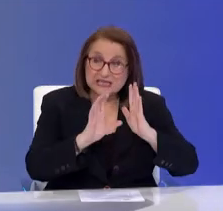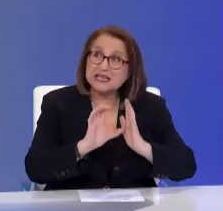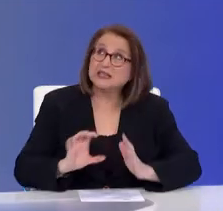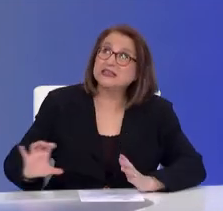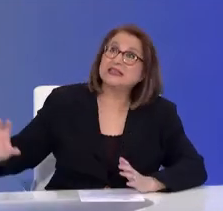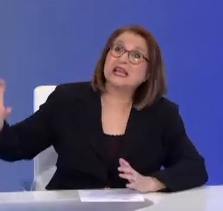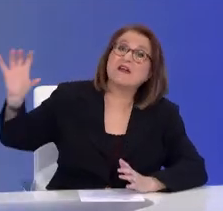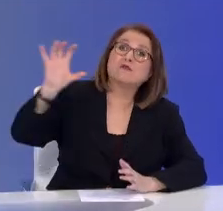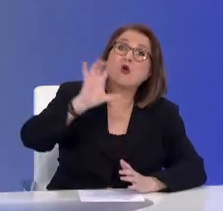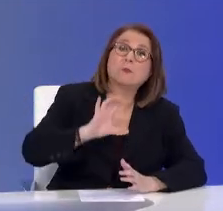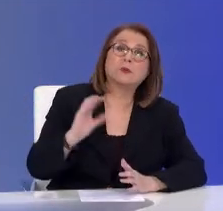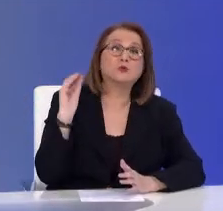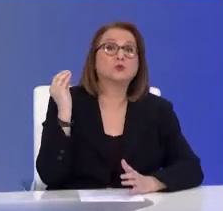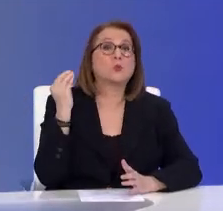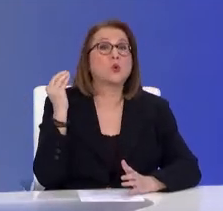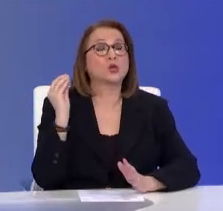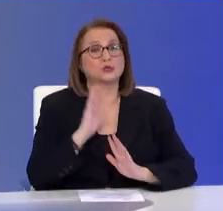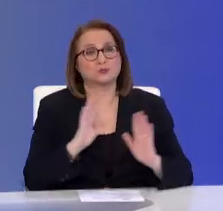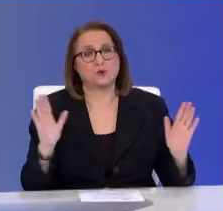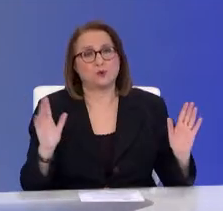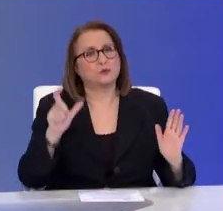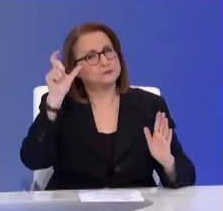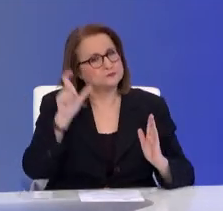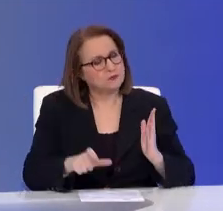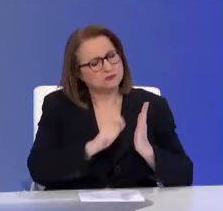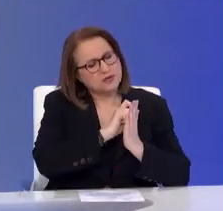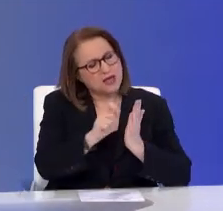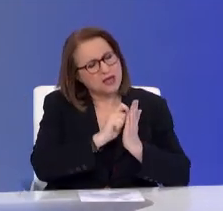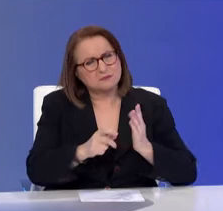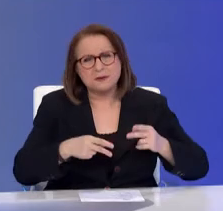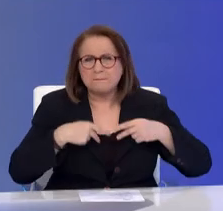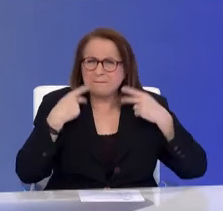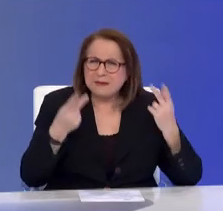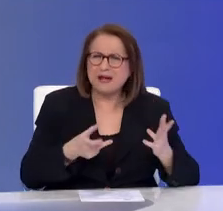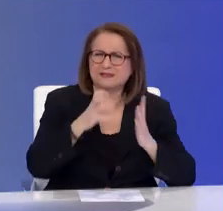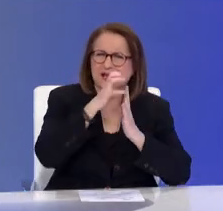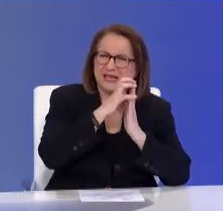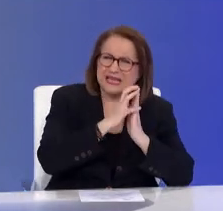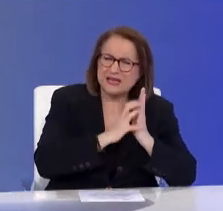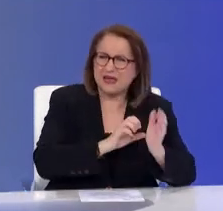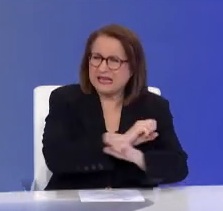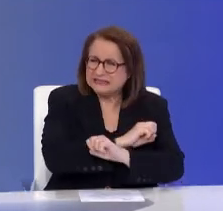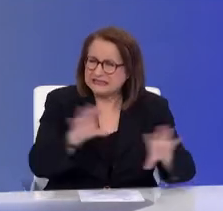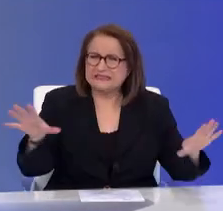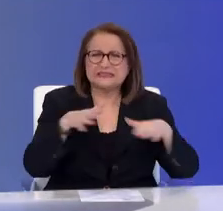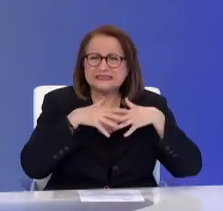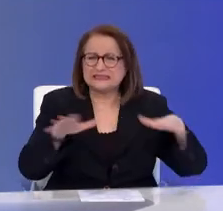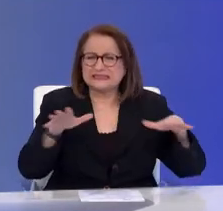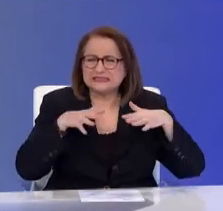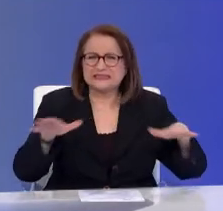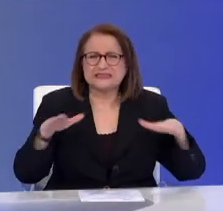πέρασε πολλά μηνύματα για τη νέα γενιά ώστε να αγκαλιάσει τις